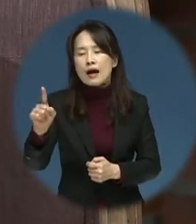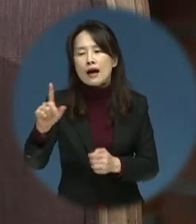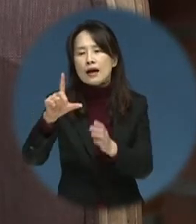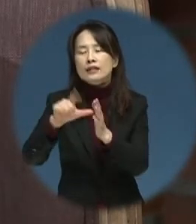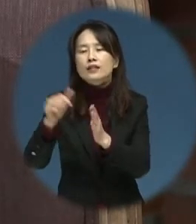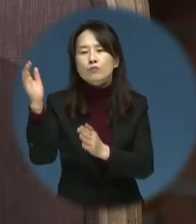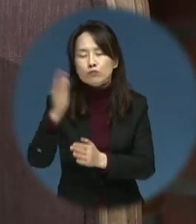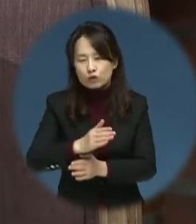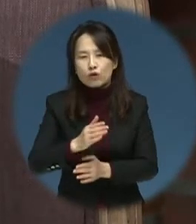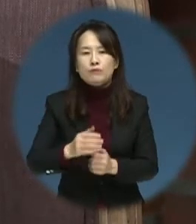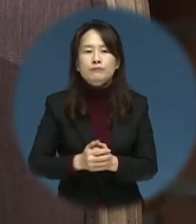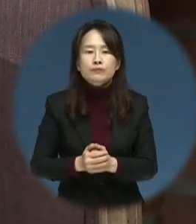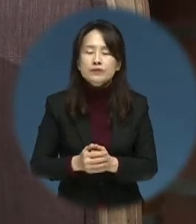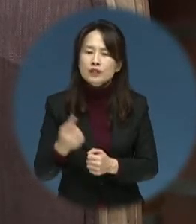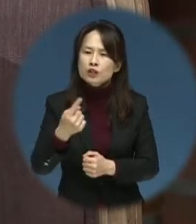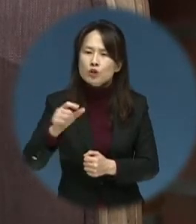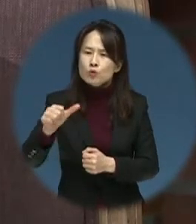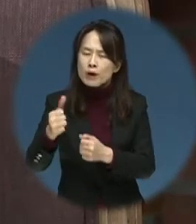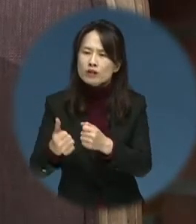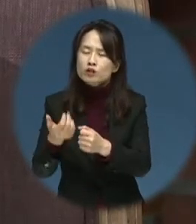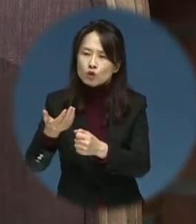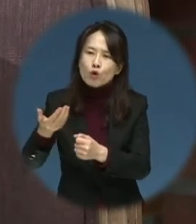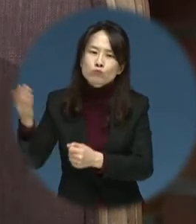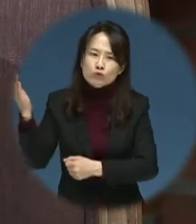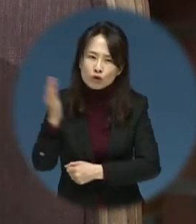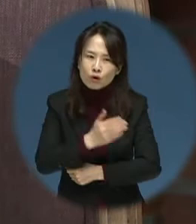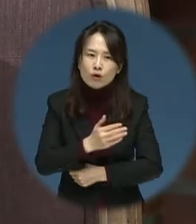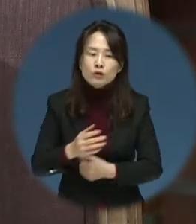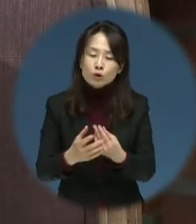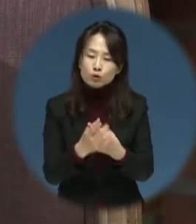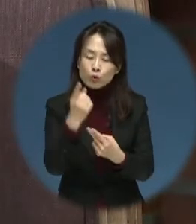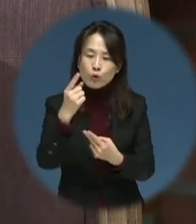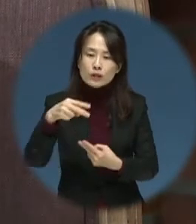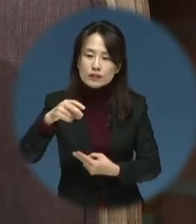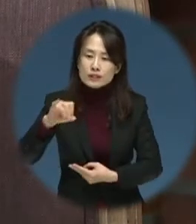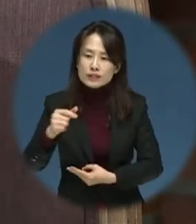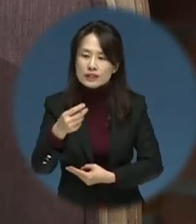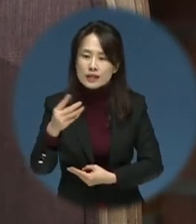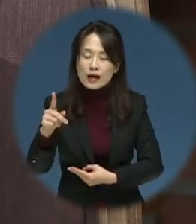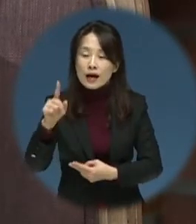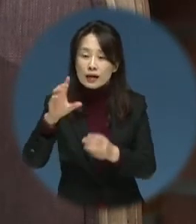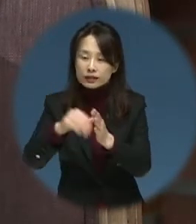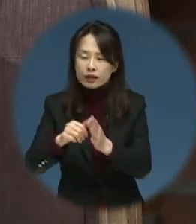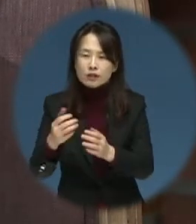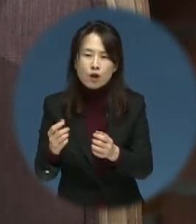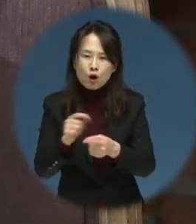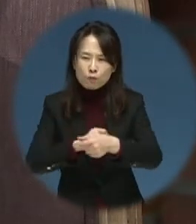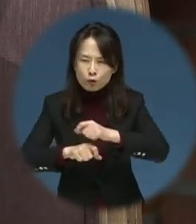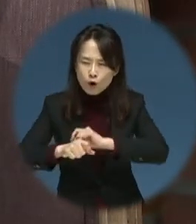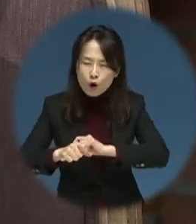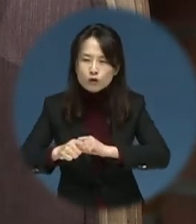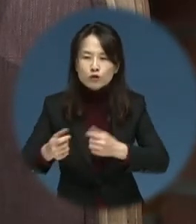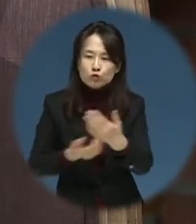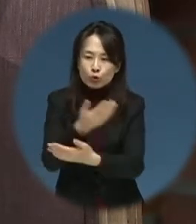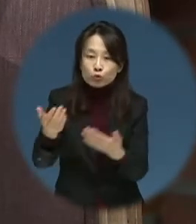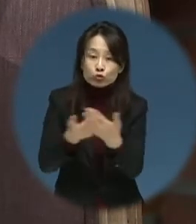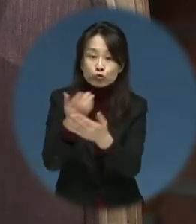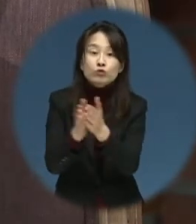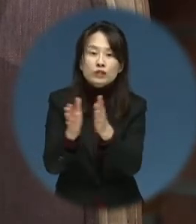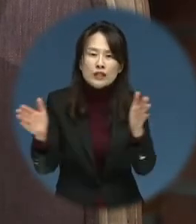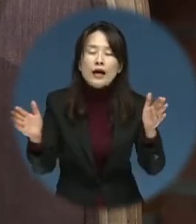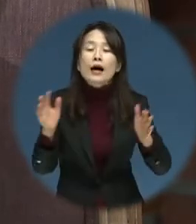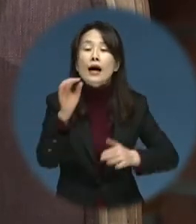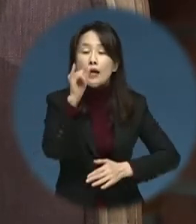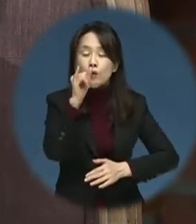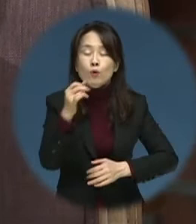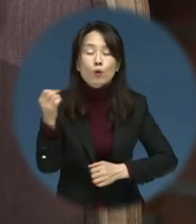가까이 되고 통일신라 9세기부터는 본격적으로 나타납니다. 그 이전에는 여러 가지 이제 고고학적,